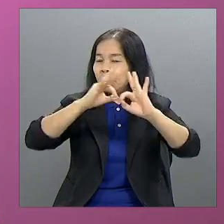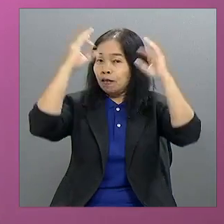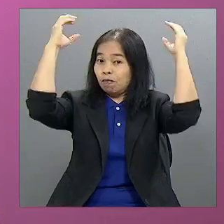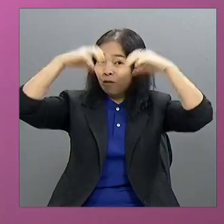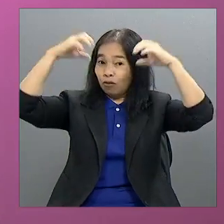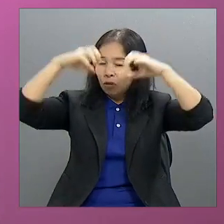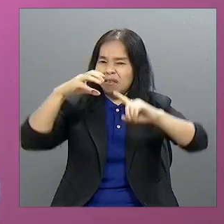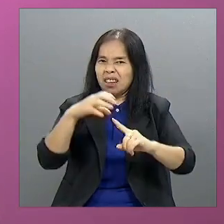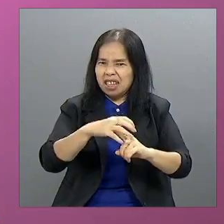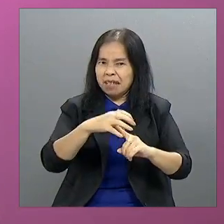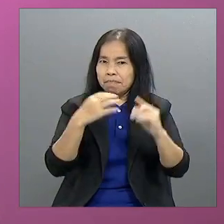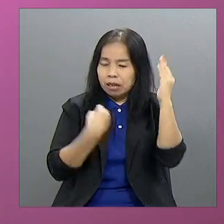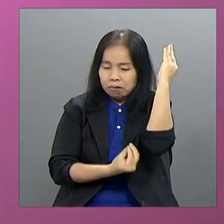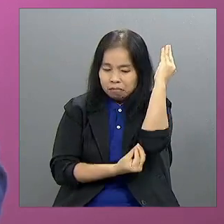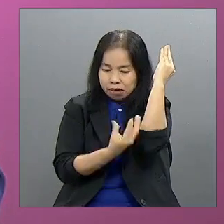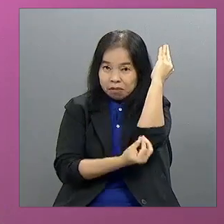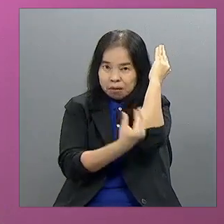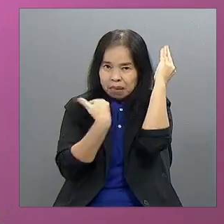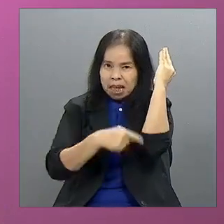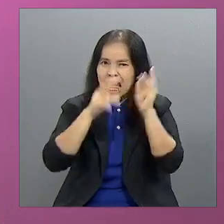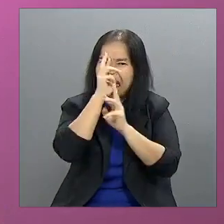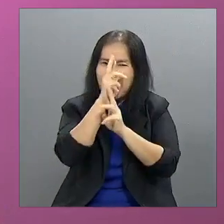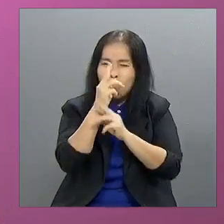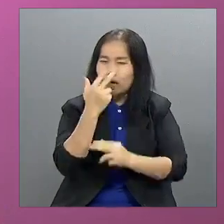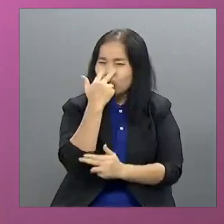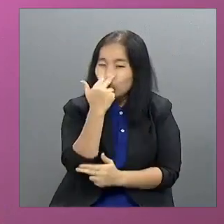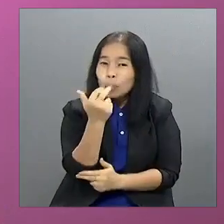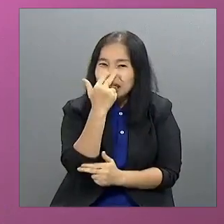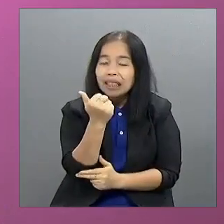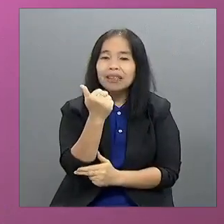บแล้วก็กินเองก็อาจจะต้องดูแล้วก็ระมัดระวังเป็นพิเศษเพื่อให้ปลอดภัยห่างไกลจากอาหารเป็นพิษนะครับ